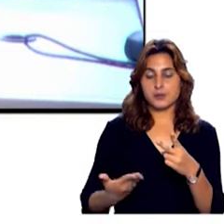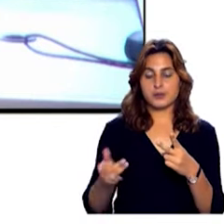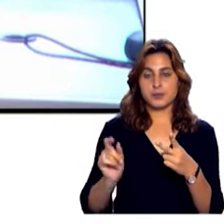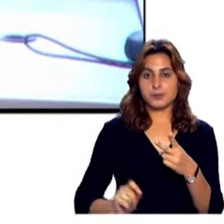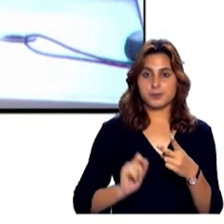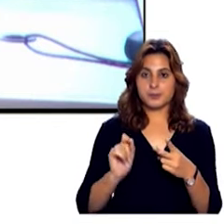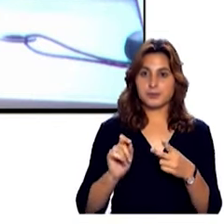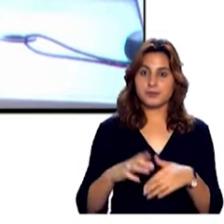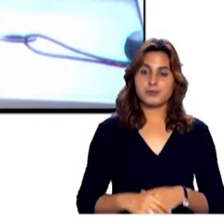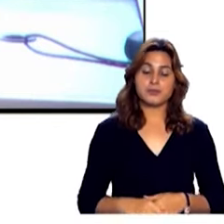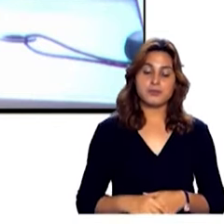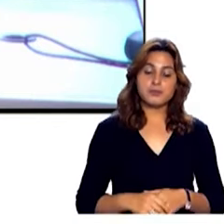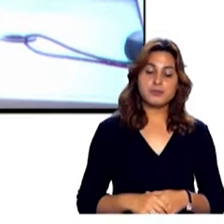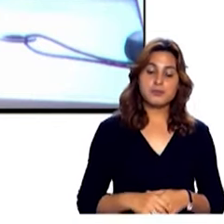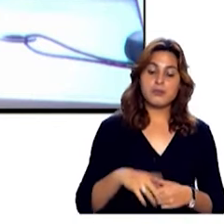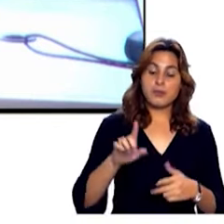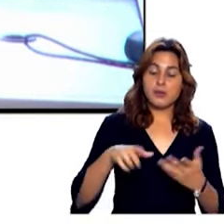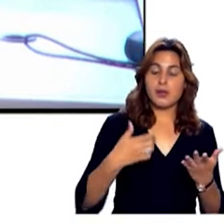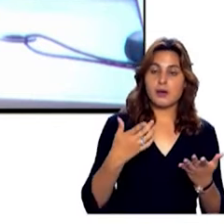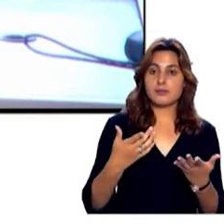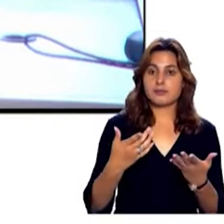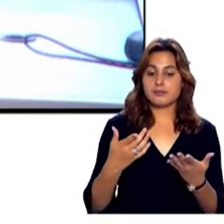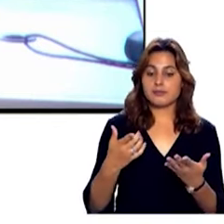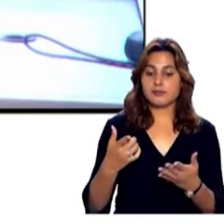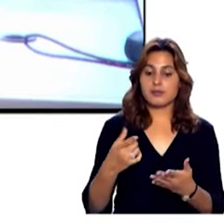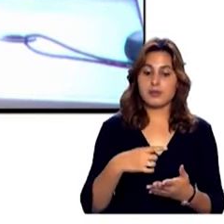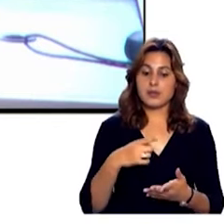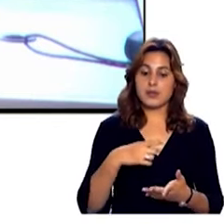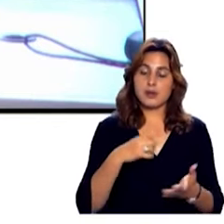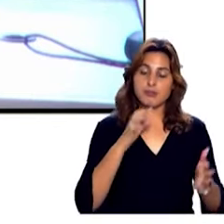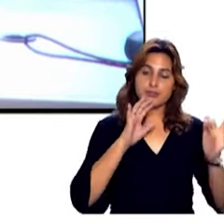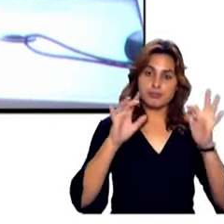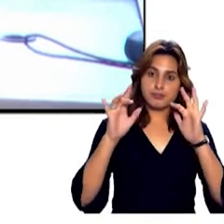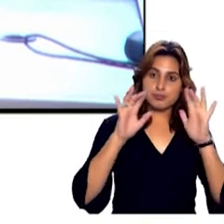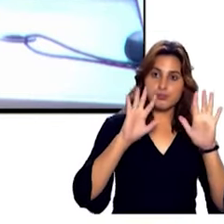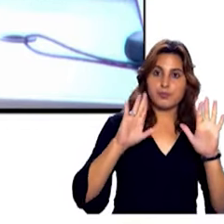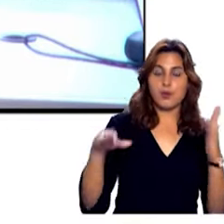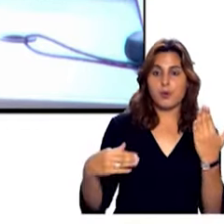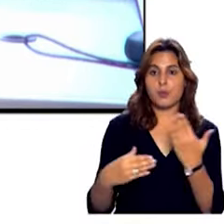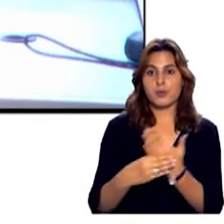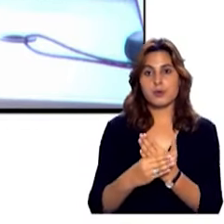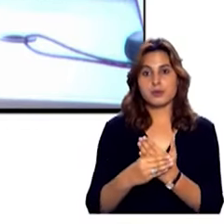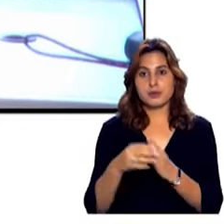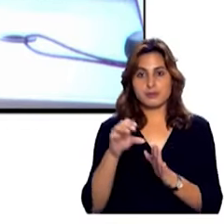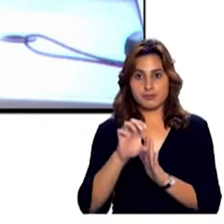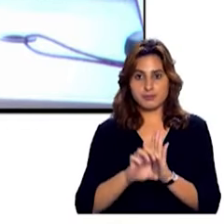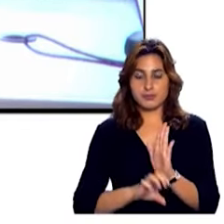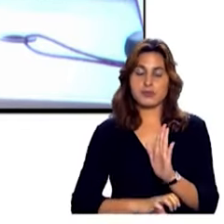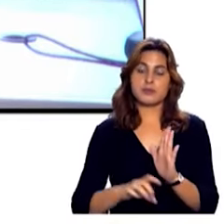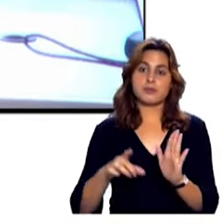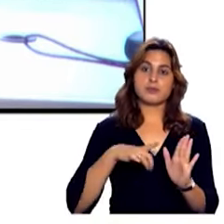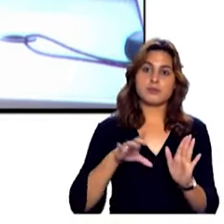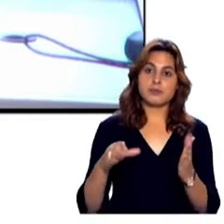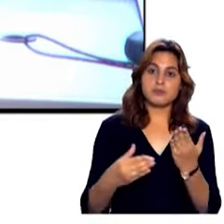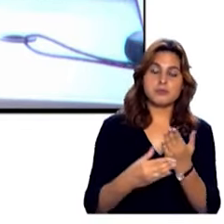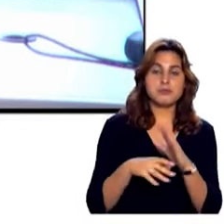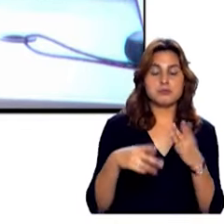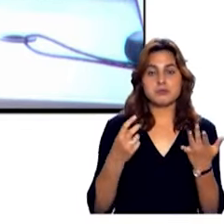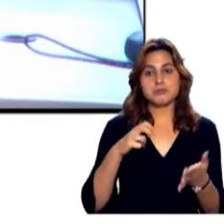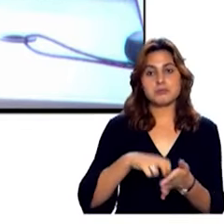procédure civile ou pénale ou en droit processuel de mani générale Il est toujours nécessaire d'avoir une approche